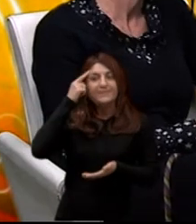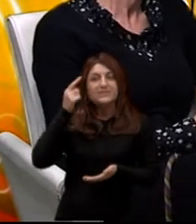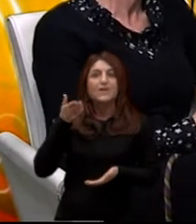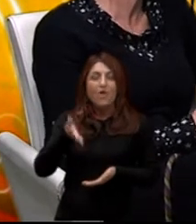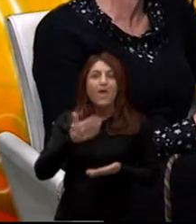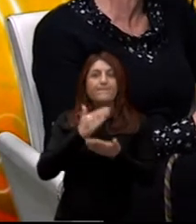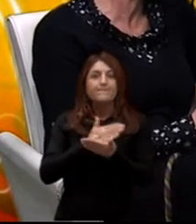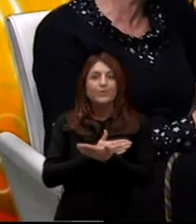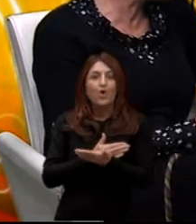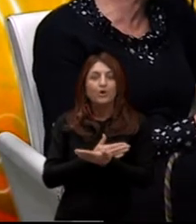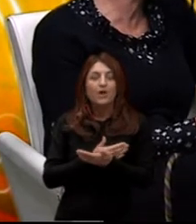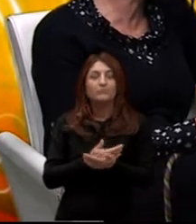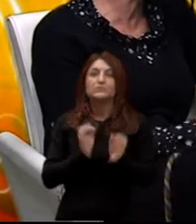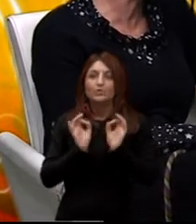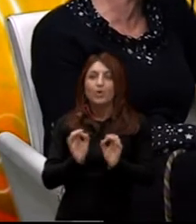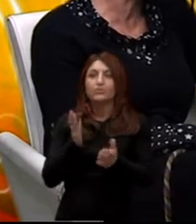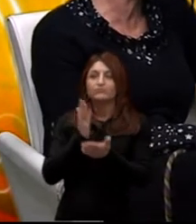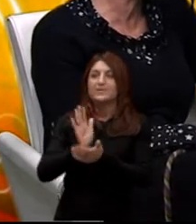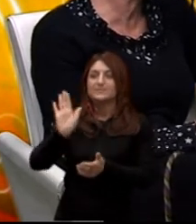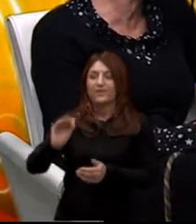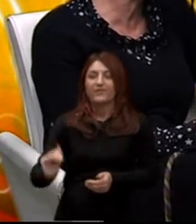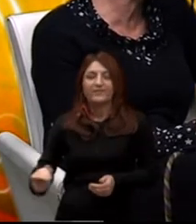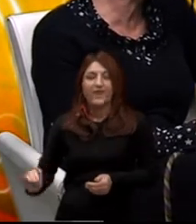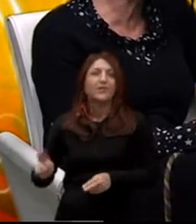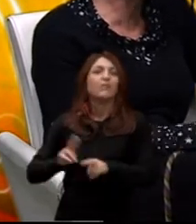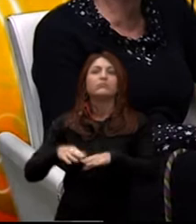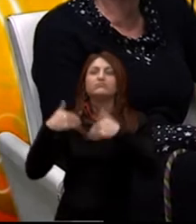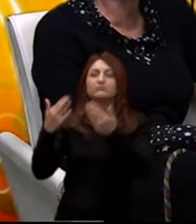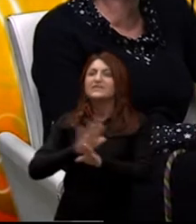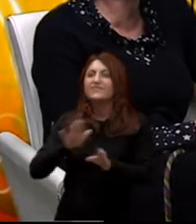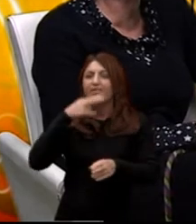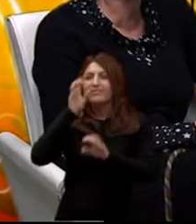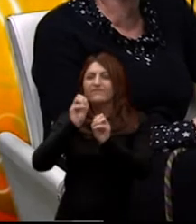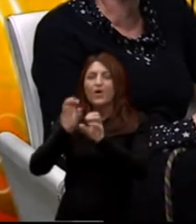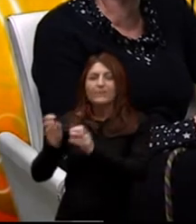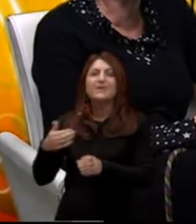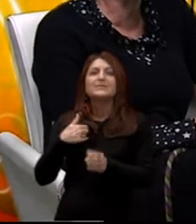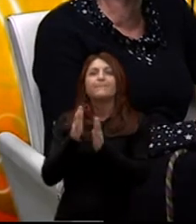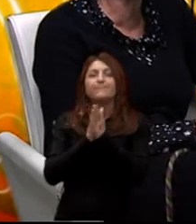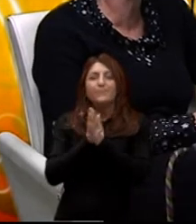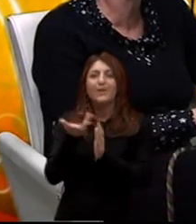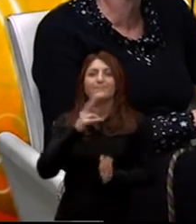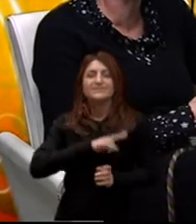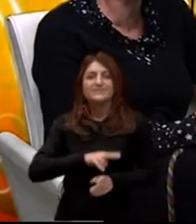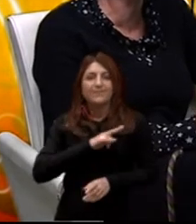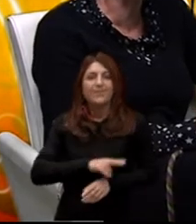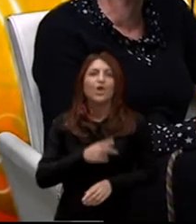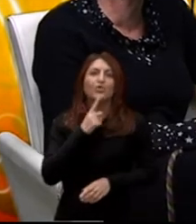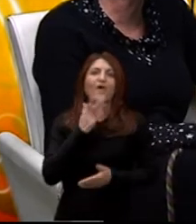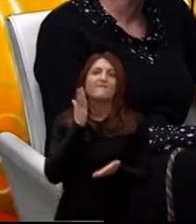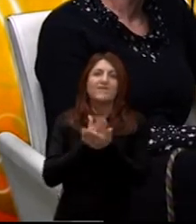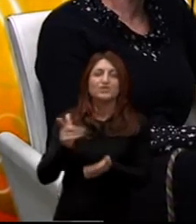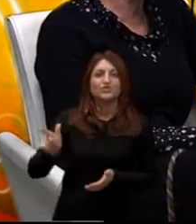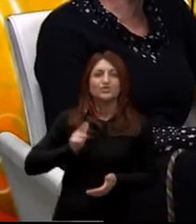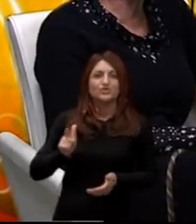programi dobri za njihovo dijete. Dakle, dobit će sve informacije i molim zapravo na strpljenje onih koji već